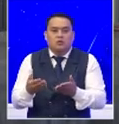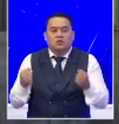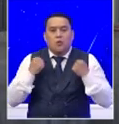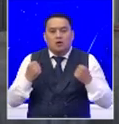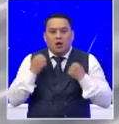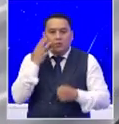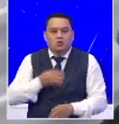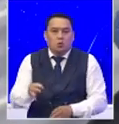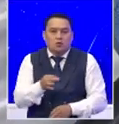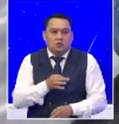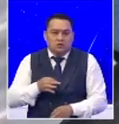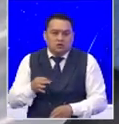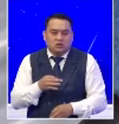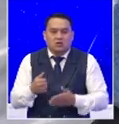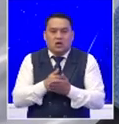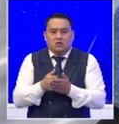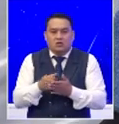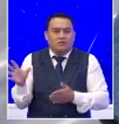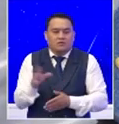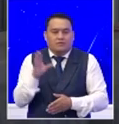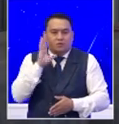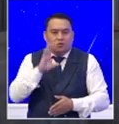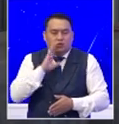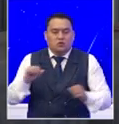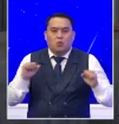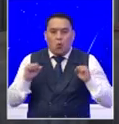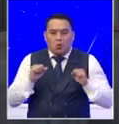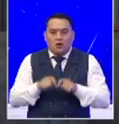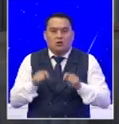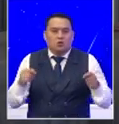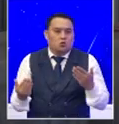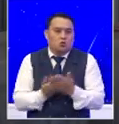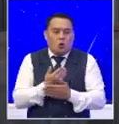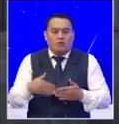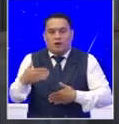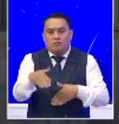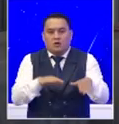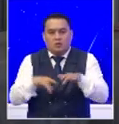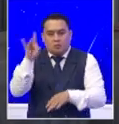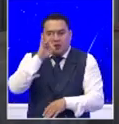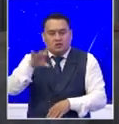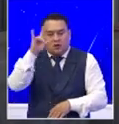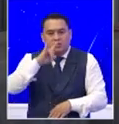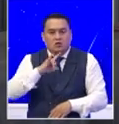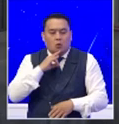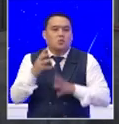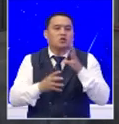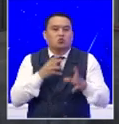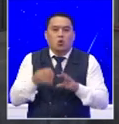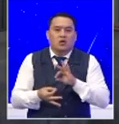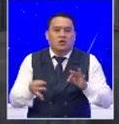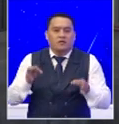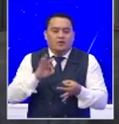спортсменов Алматинской области хорошие достижения по всем водным видам спорта. С открытием нового бассейна прославят Казахстан уже на международной